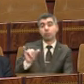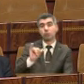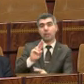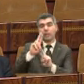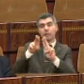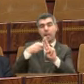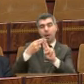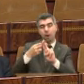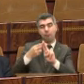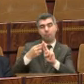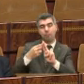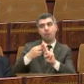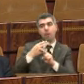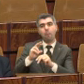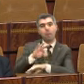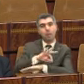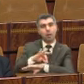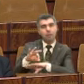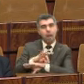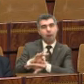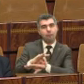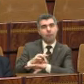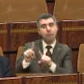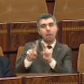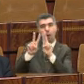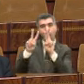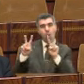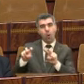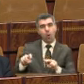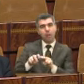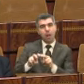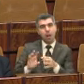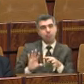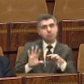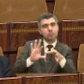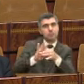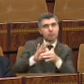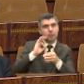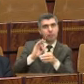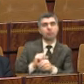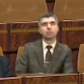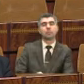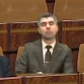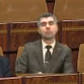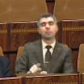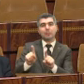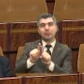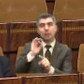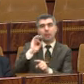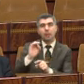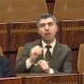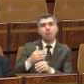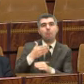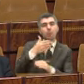إجابة الموظفين والمتعاقدين مع هذه التعاضدية عن وضعهم فيما